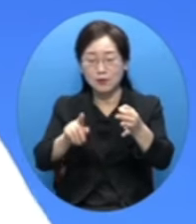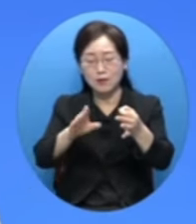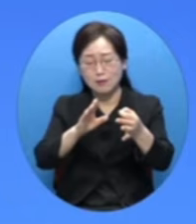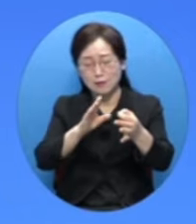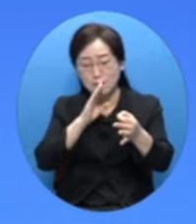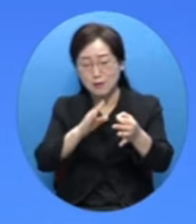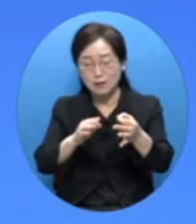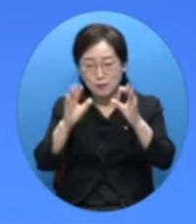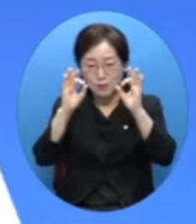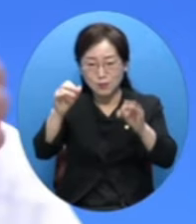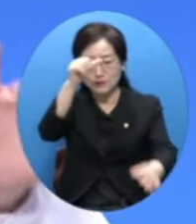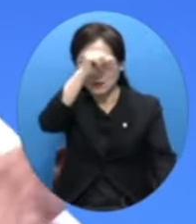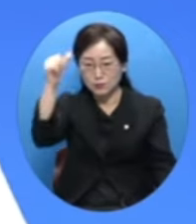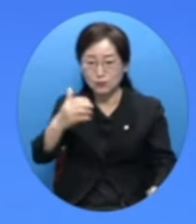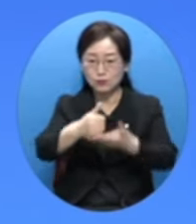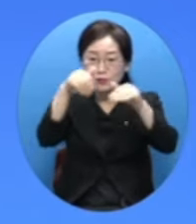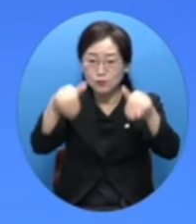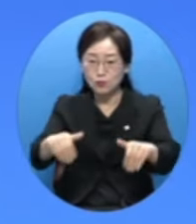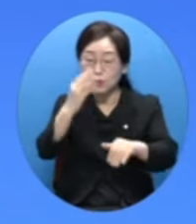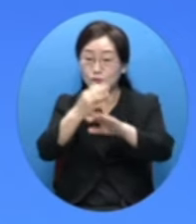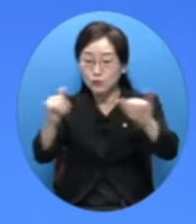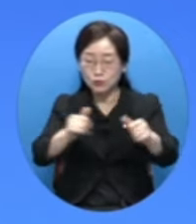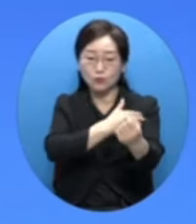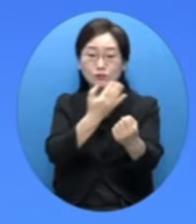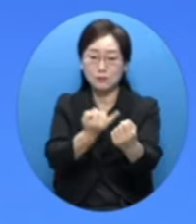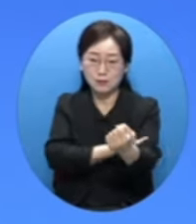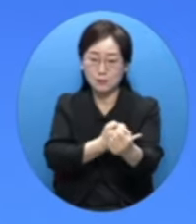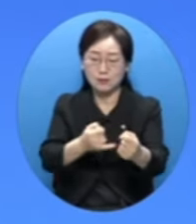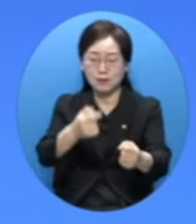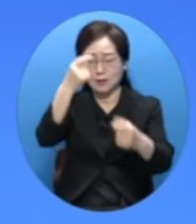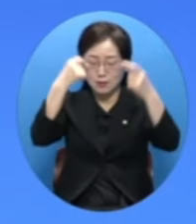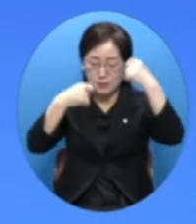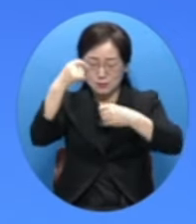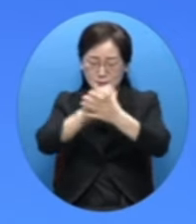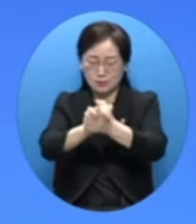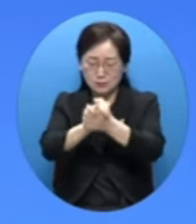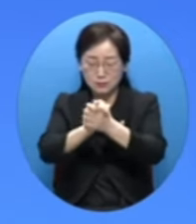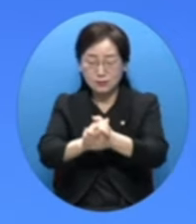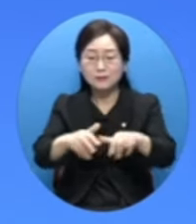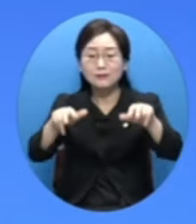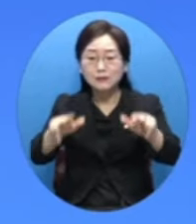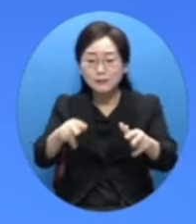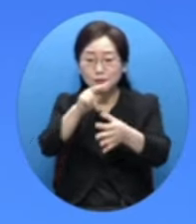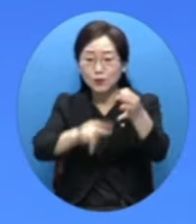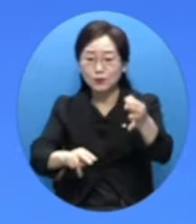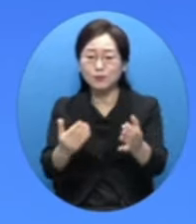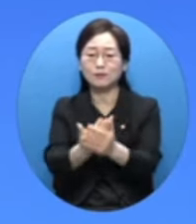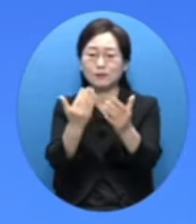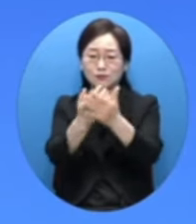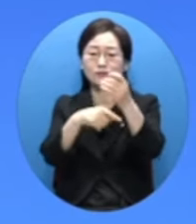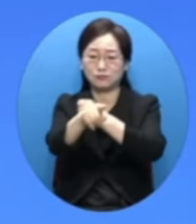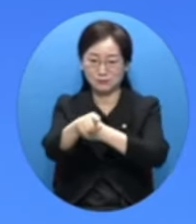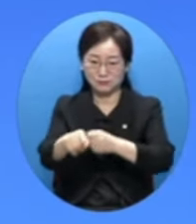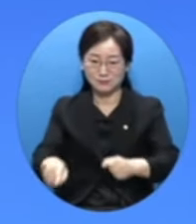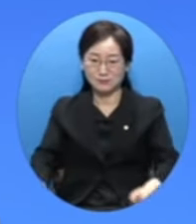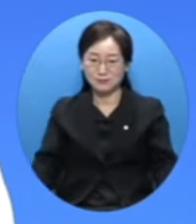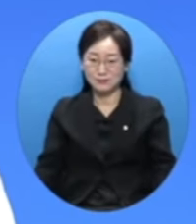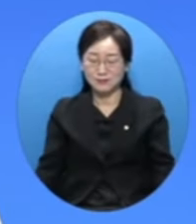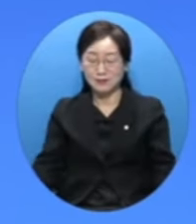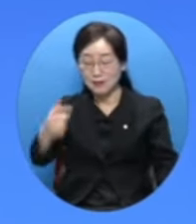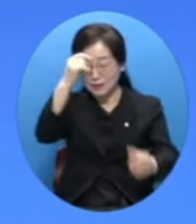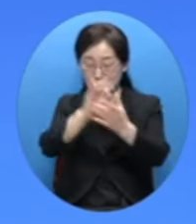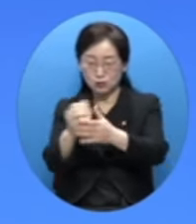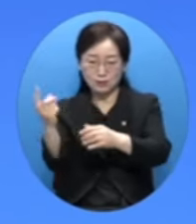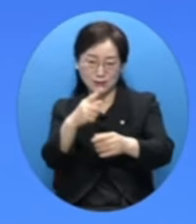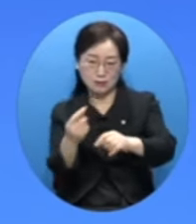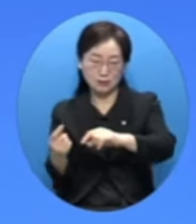장로님들, 우리 교육자님들, 성도님들, 권사님들 눈물의 기도가 오늘 우리 여도소목교를 만들어낸 것입니다. 기도를 회복할